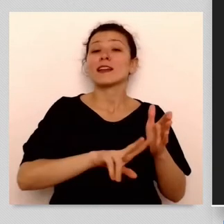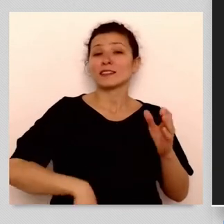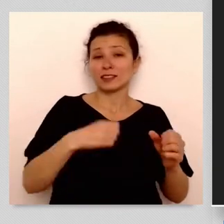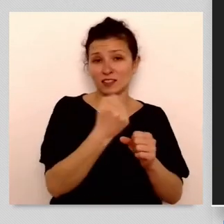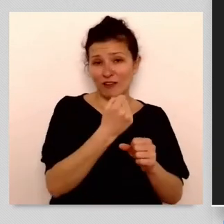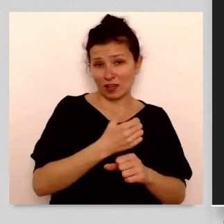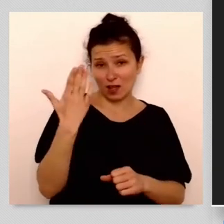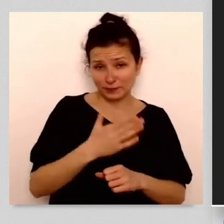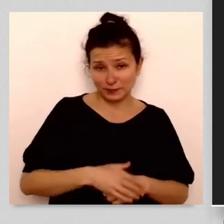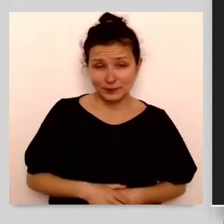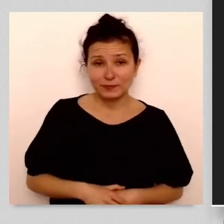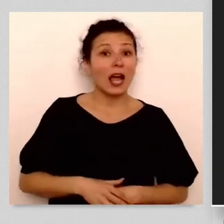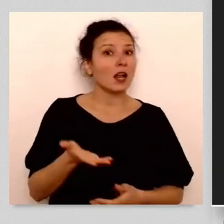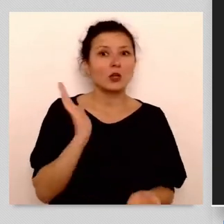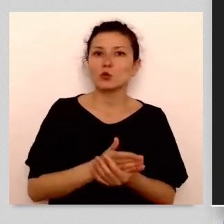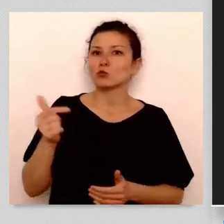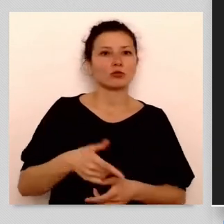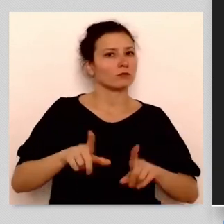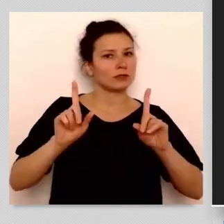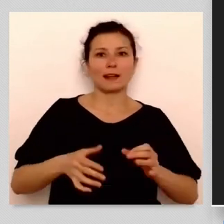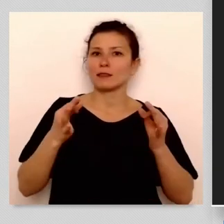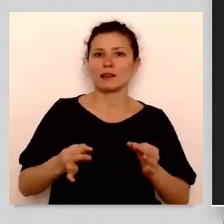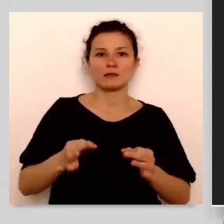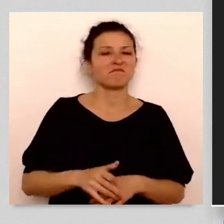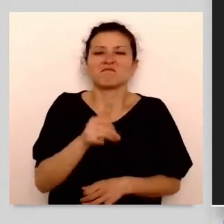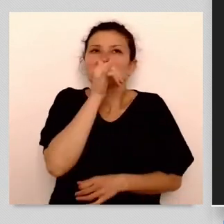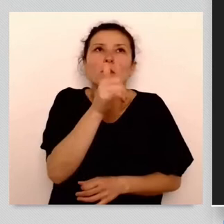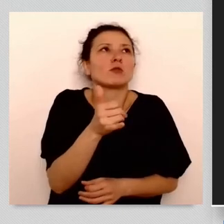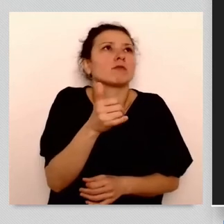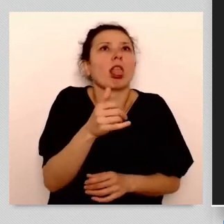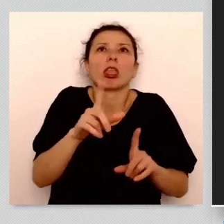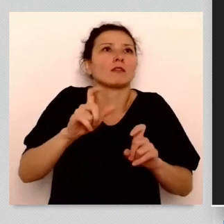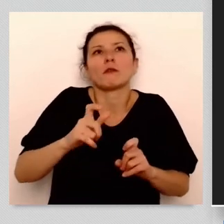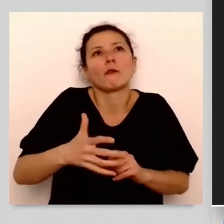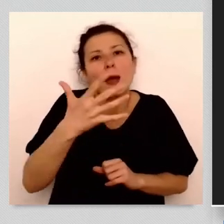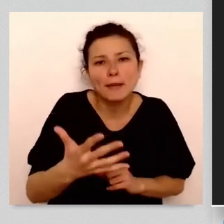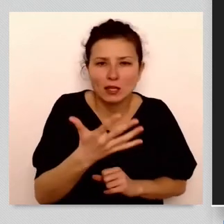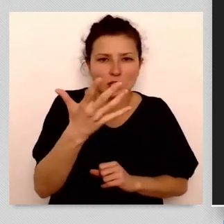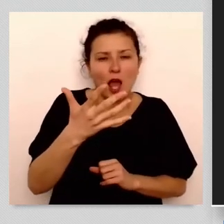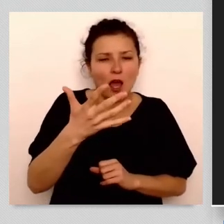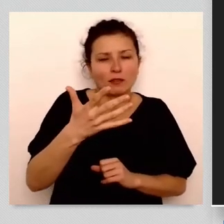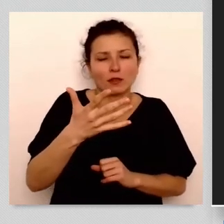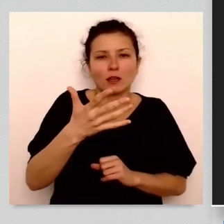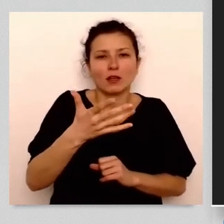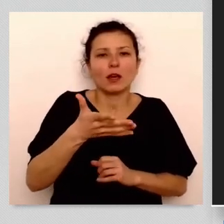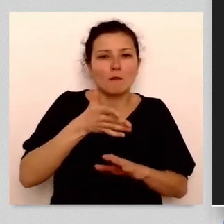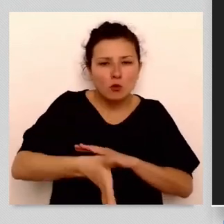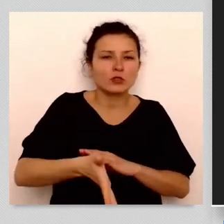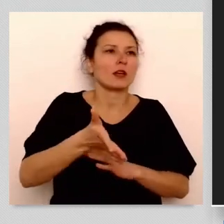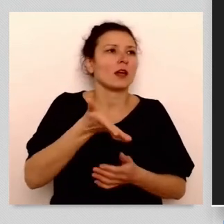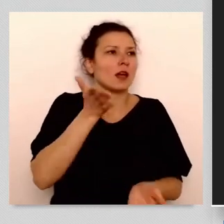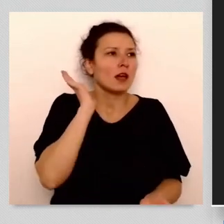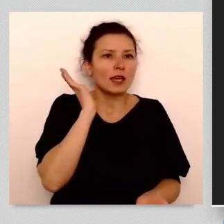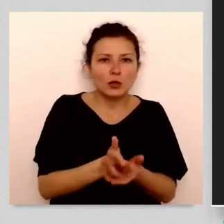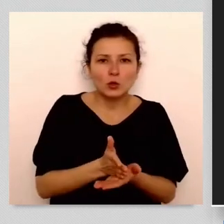tylko musimy zacząć w tej chwili. To nie może być tak, że zaczniemy tam kiedyś za 5 lat, jak już urośniemy, jak już zakończymy